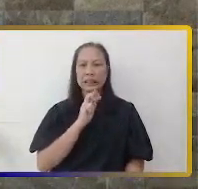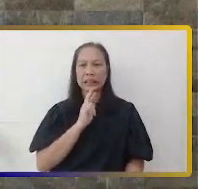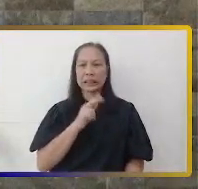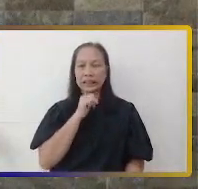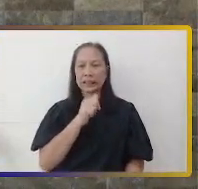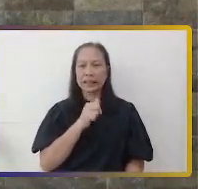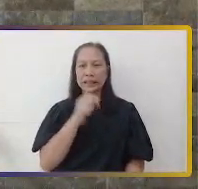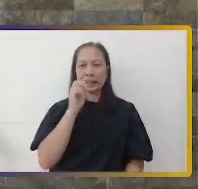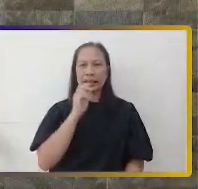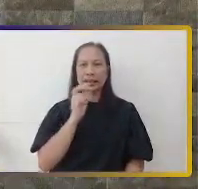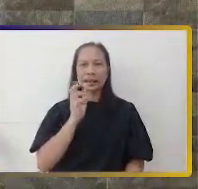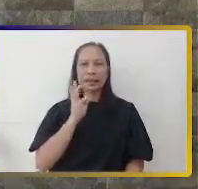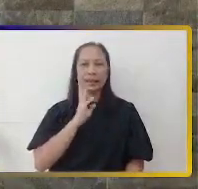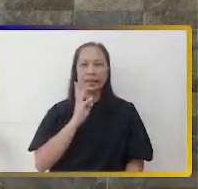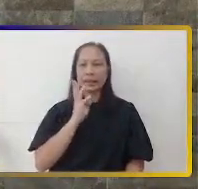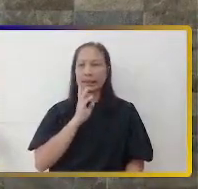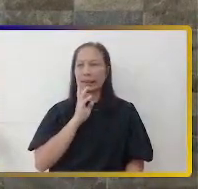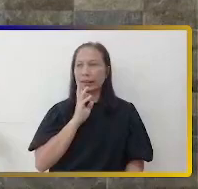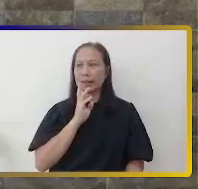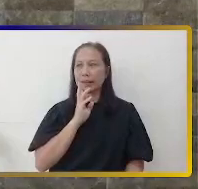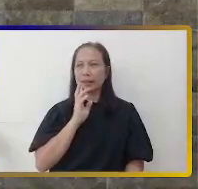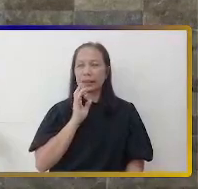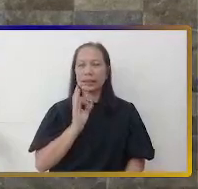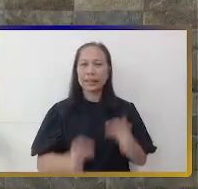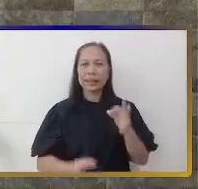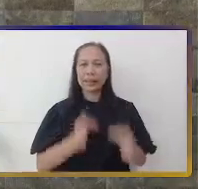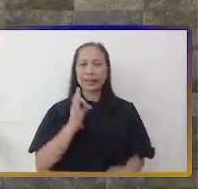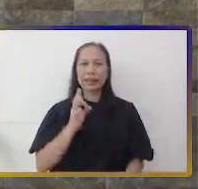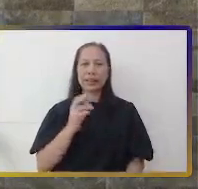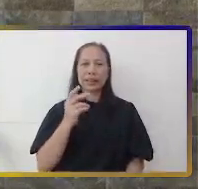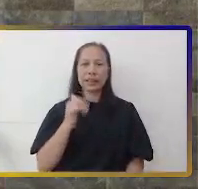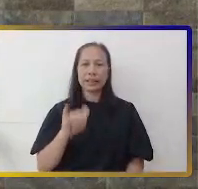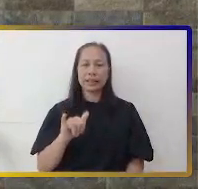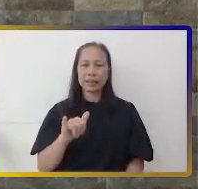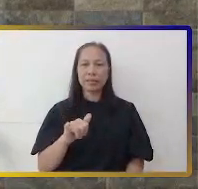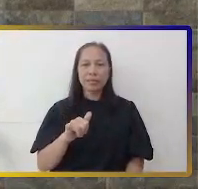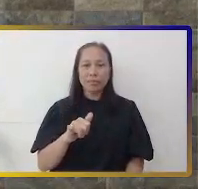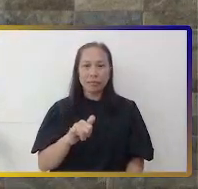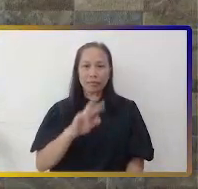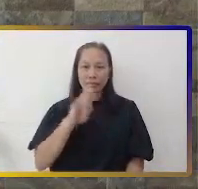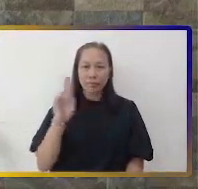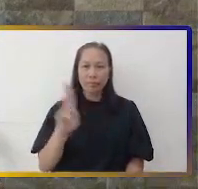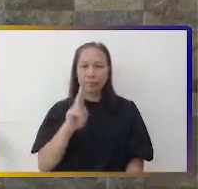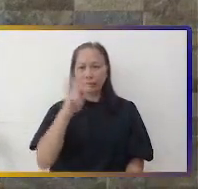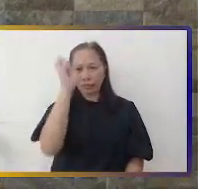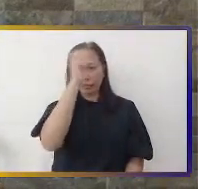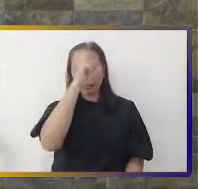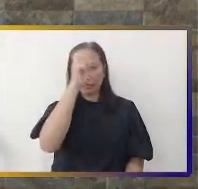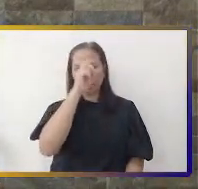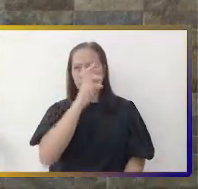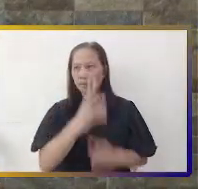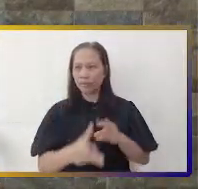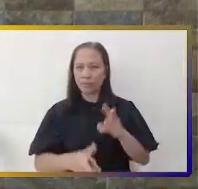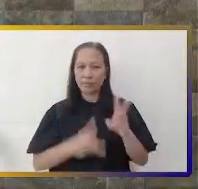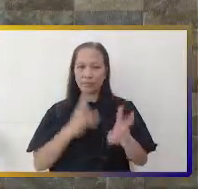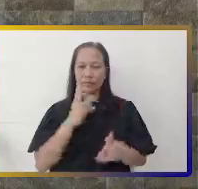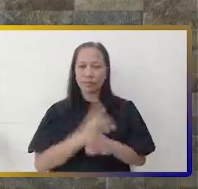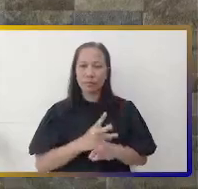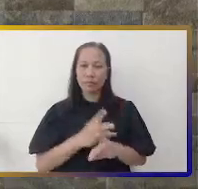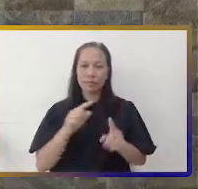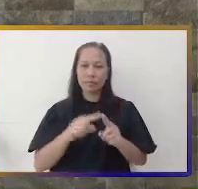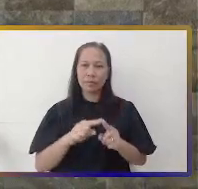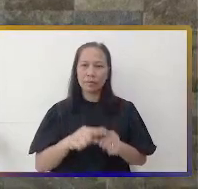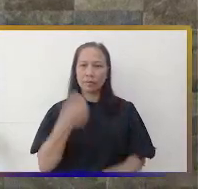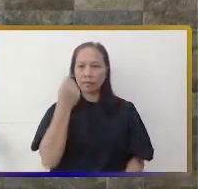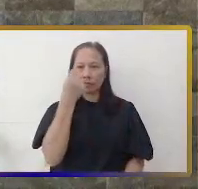gamitin we cannot use the wisdom of the world right We cannot use the wisdom of the world to understand the word